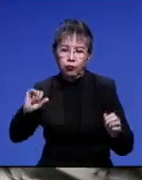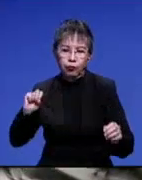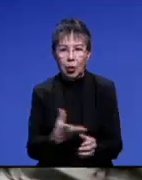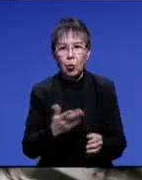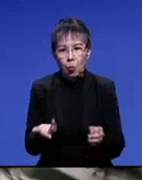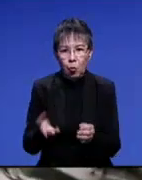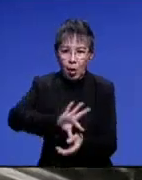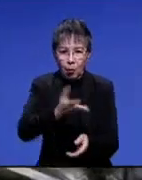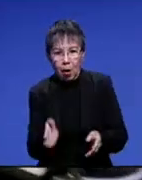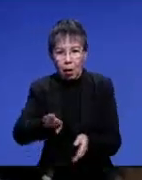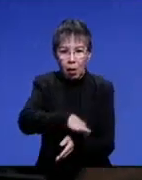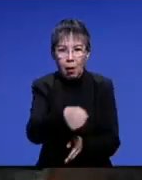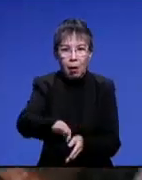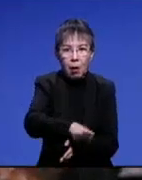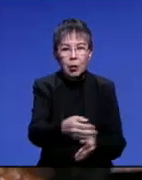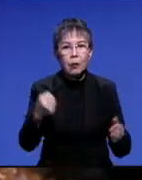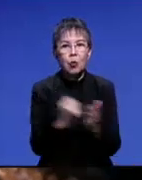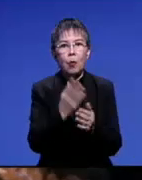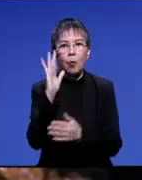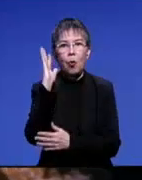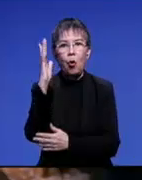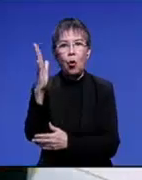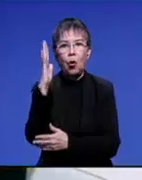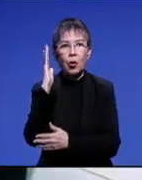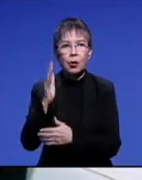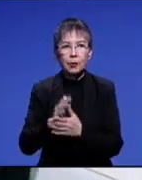membuat mobil hilang kendali dan menabrak pohon.